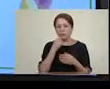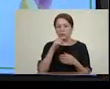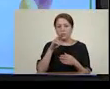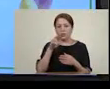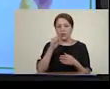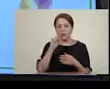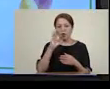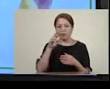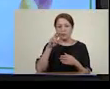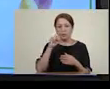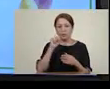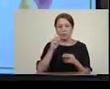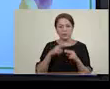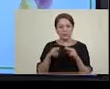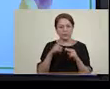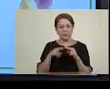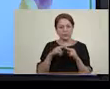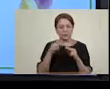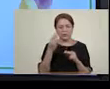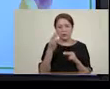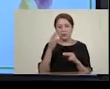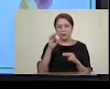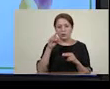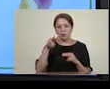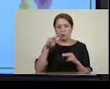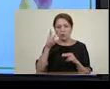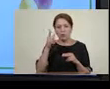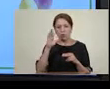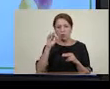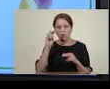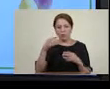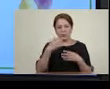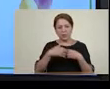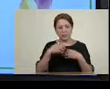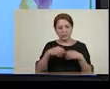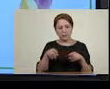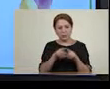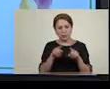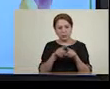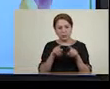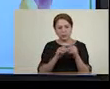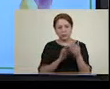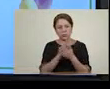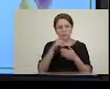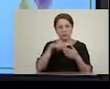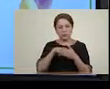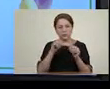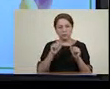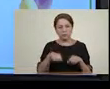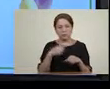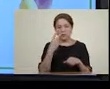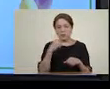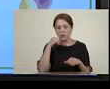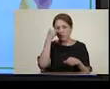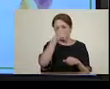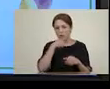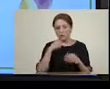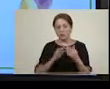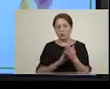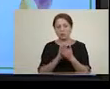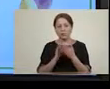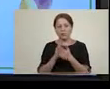sabzi, sholg'om, karam kabi bir qator o'simliklarni kiritamiz. 2 yillik o'simliklarni asosan 1